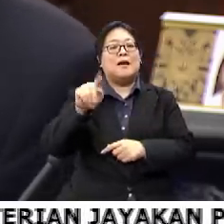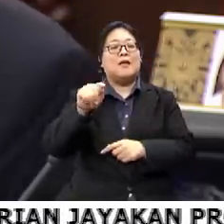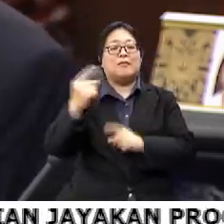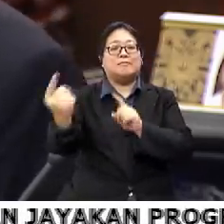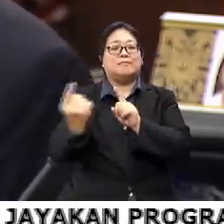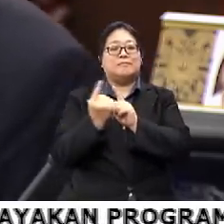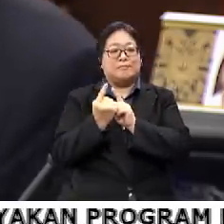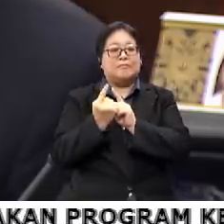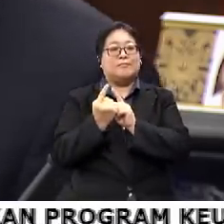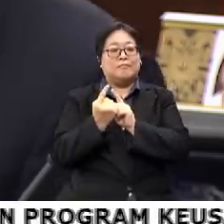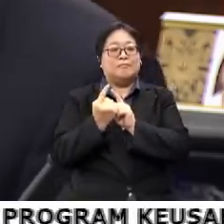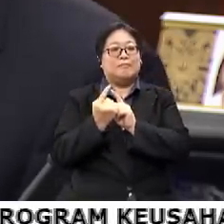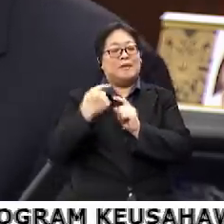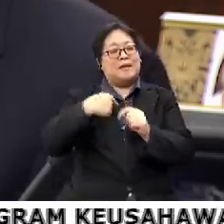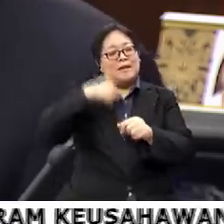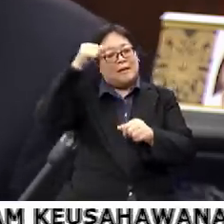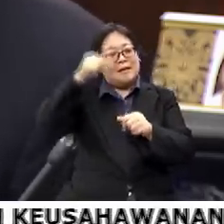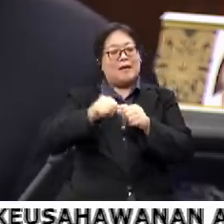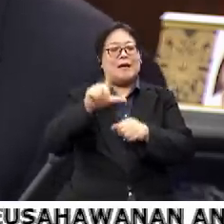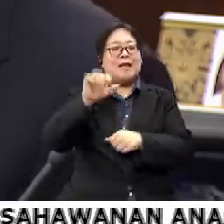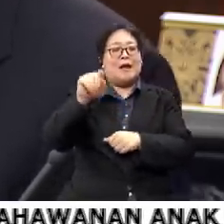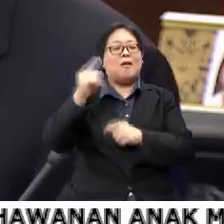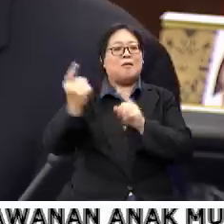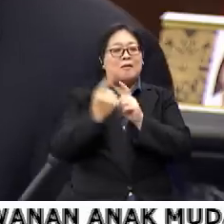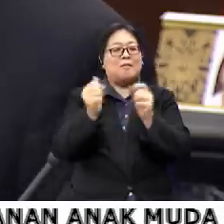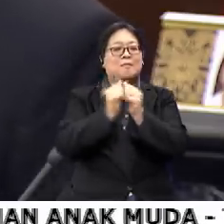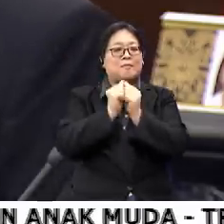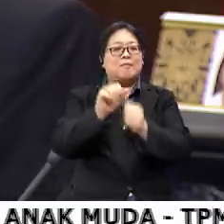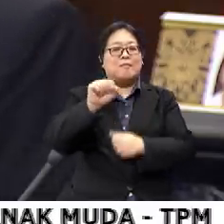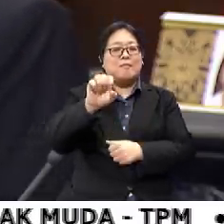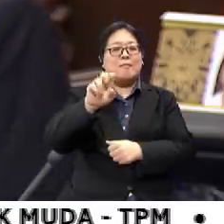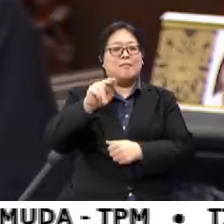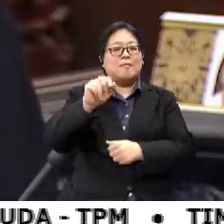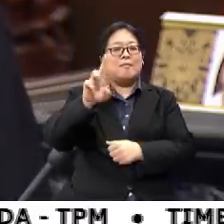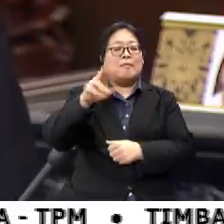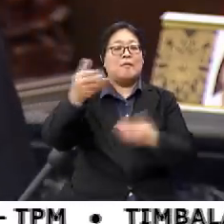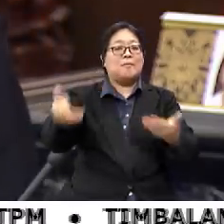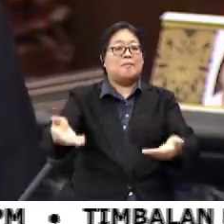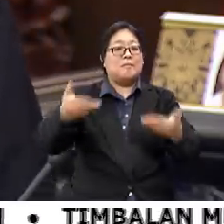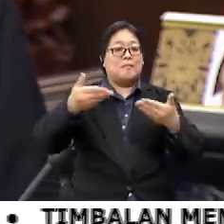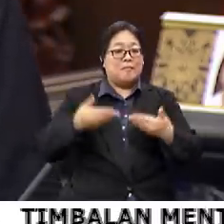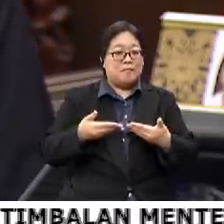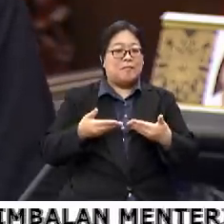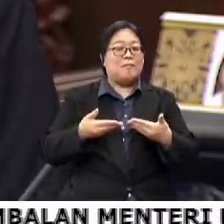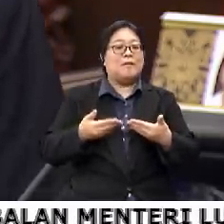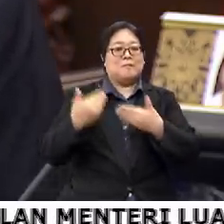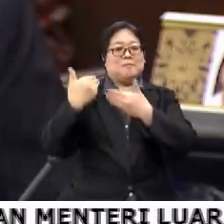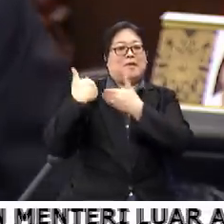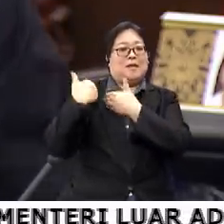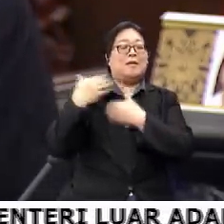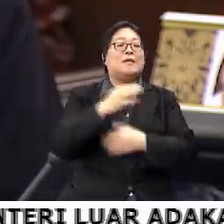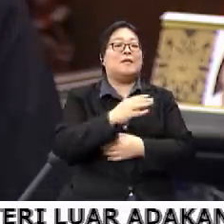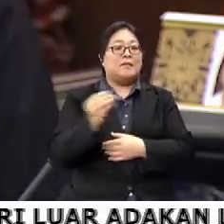saya. Saya ingat Larut pun ada jumpa dengan senator dan menawarkan tawaran jawatan. Begitu